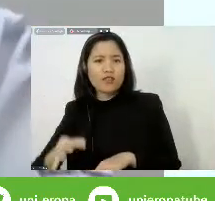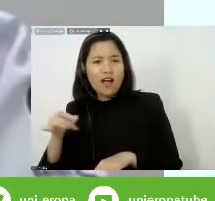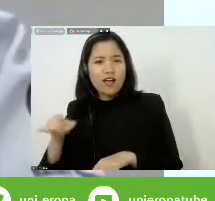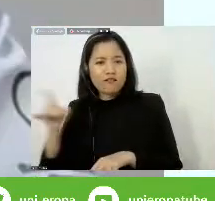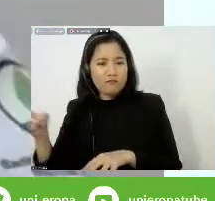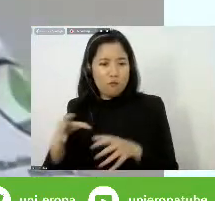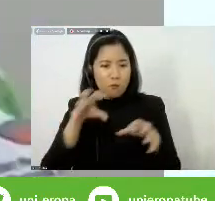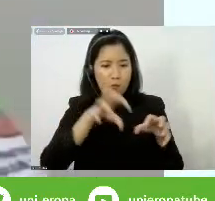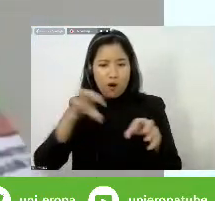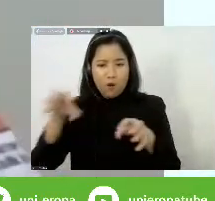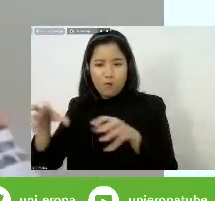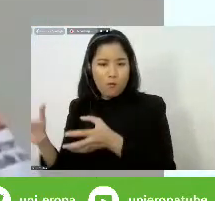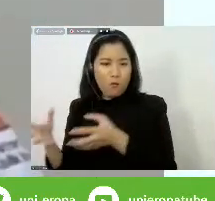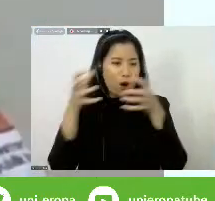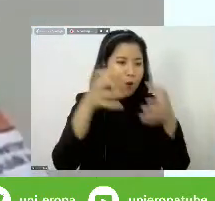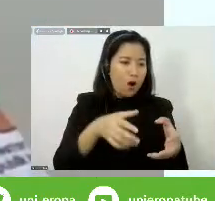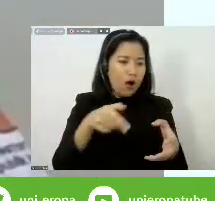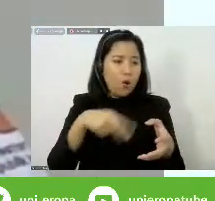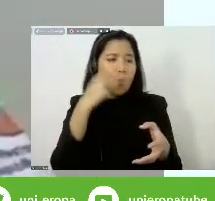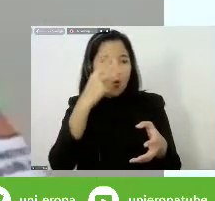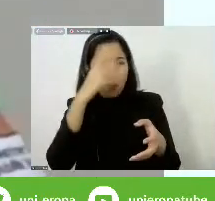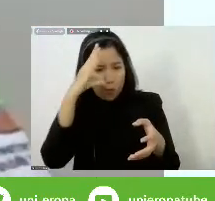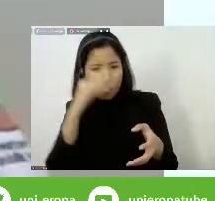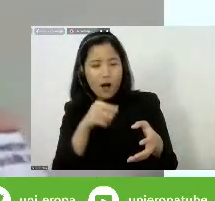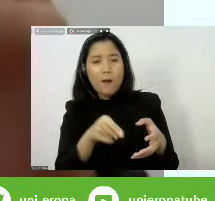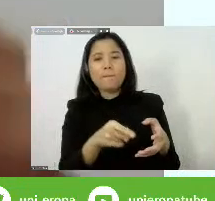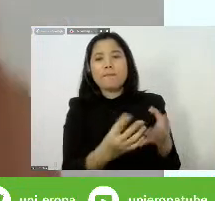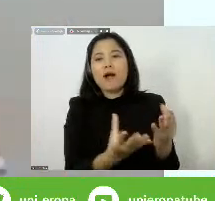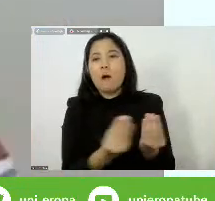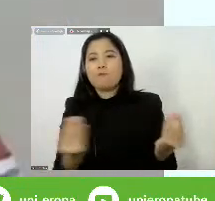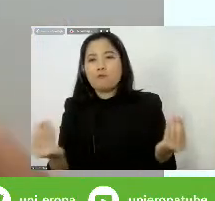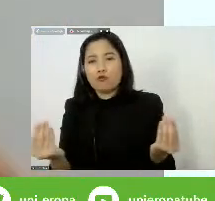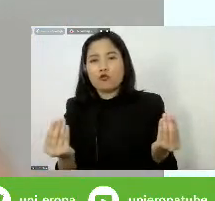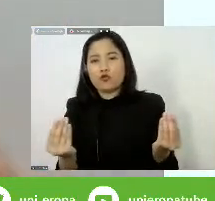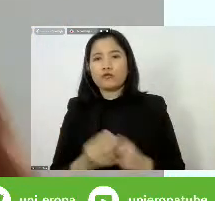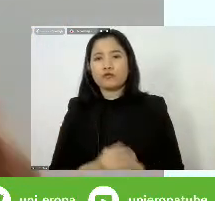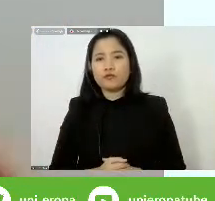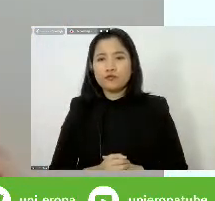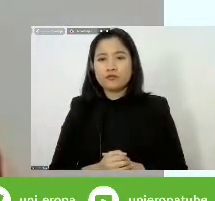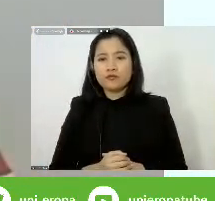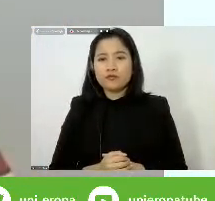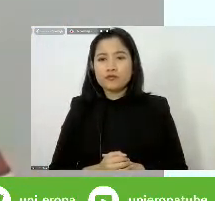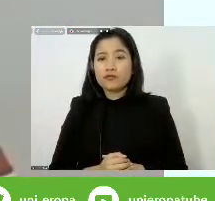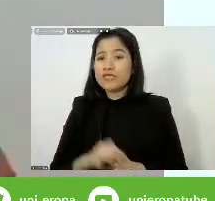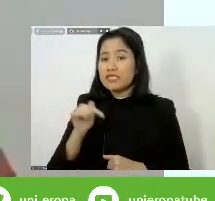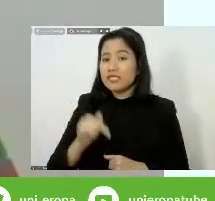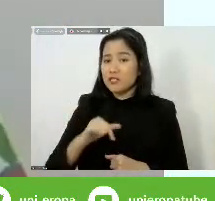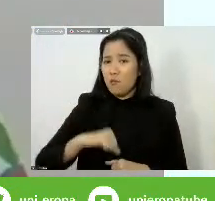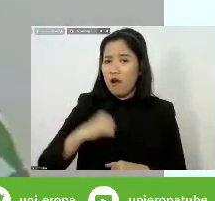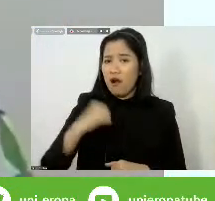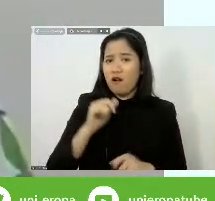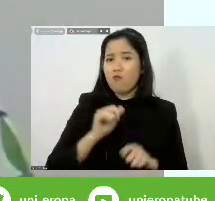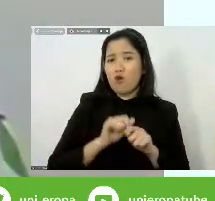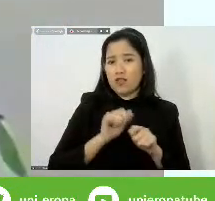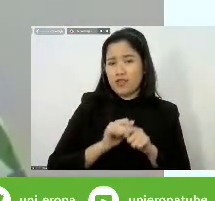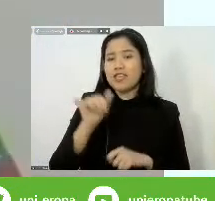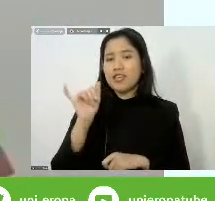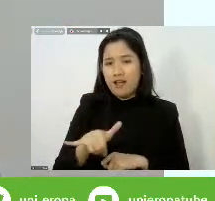terhadap restorasi gambut Nah ini kan suatu hal yang sangat membanggakan di